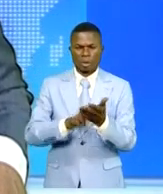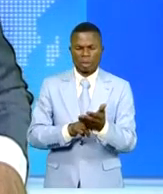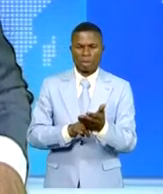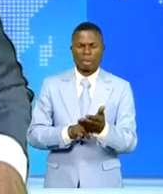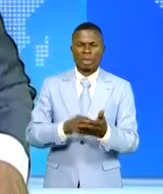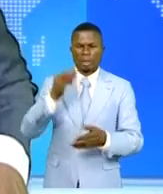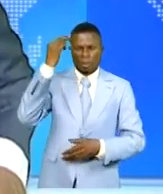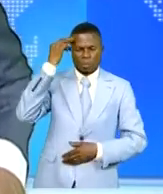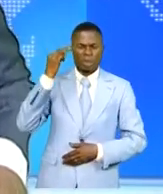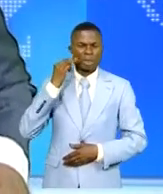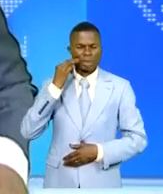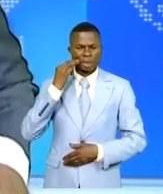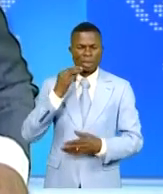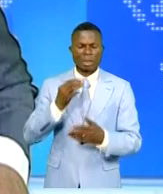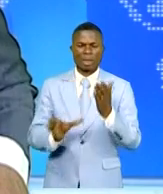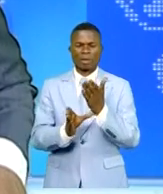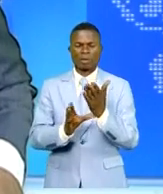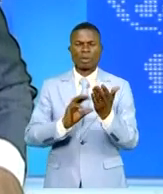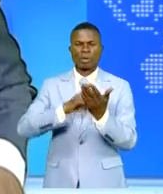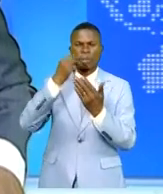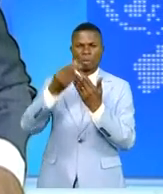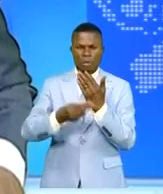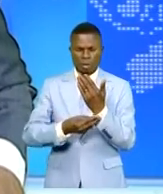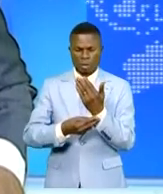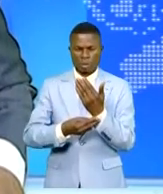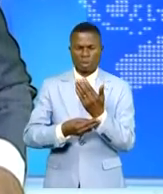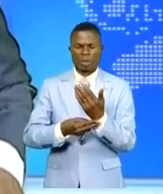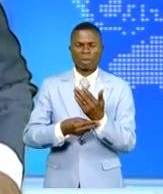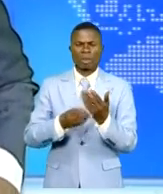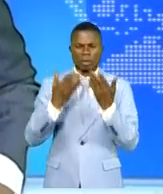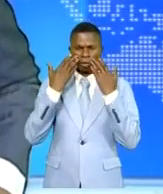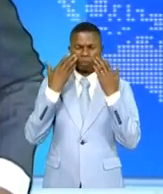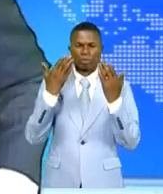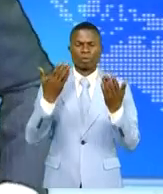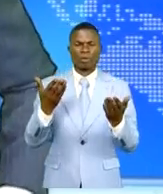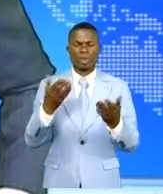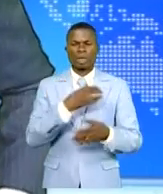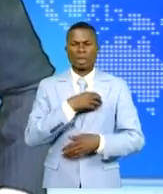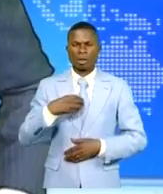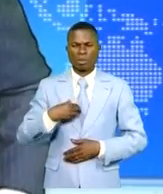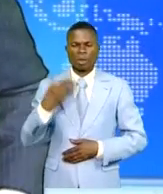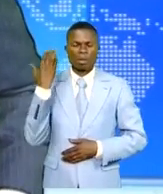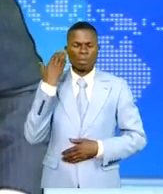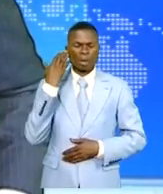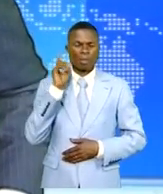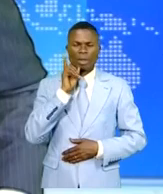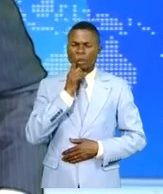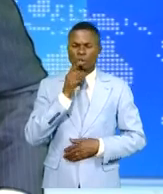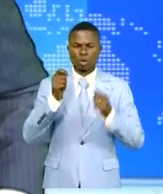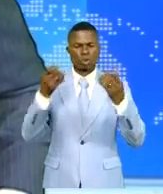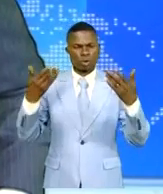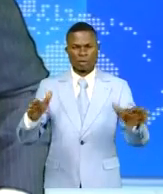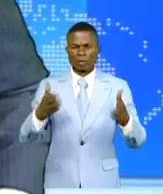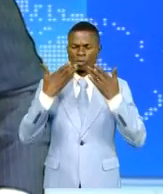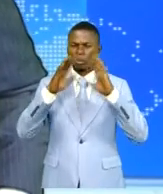Mounembwe Tamoukoumoué, vice-premier ministre, ministre du Plan. Et voilà, c'est la fin de ce journal. Merci de l'avoir